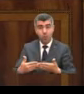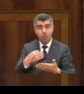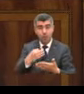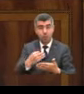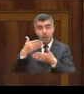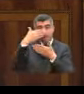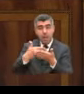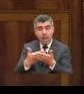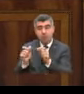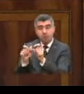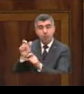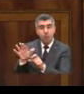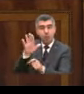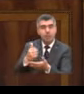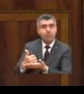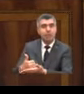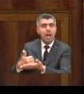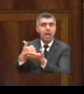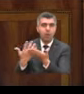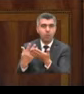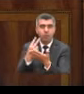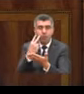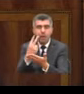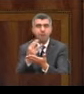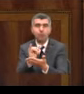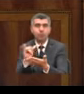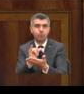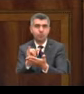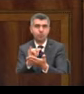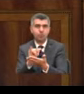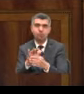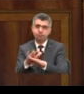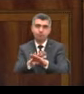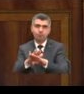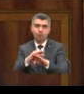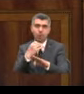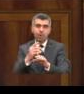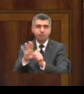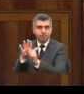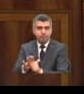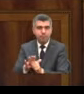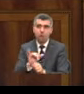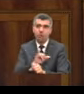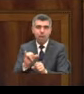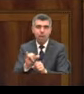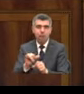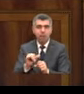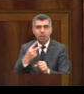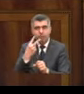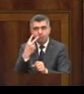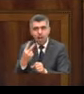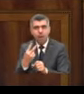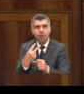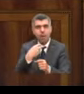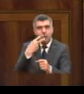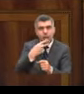المغاربه محتاجين نعاونوهم كيفاش ينظروا للامور، رجاء ما نبقاوش نبخسوا، ننتقدوا نعم، نلاحظوا نعم، ولكن ماشي نقولوا ما